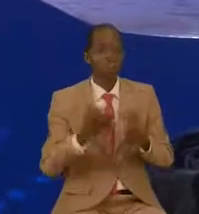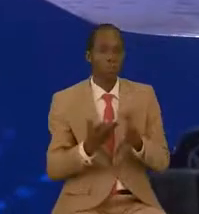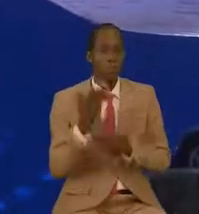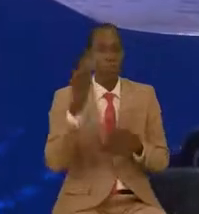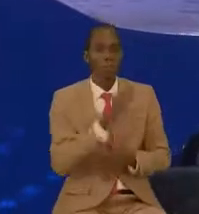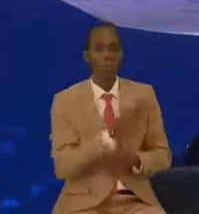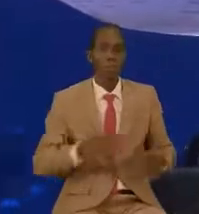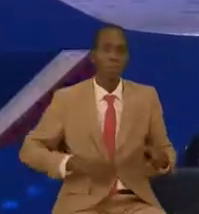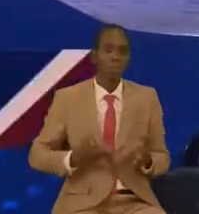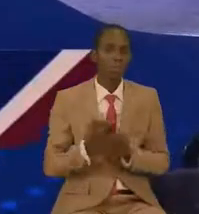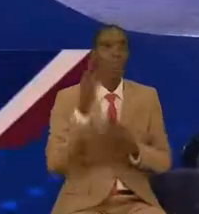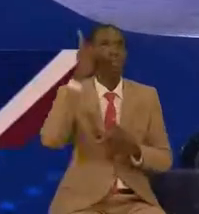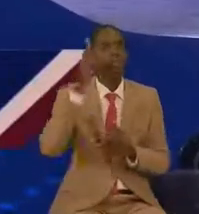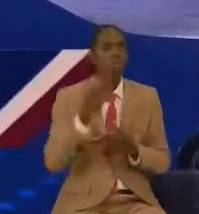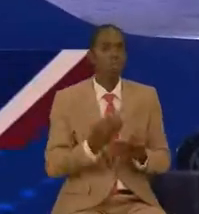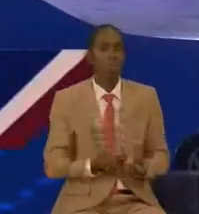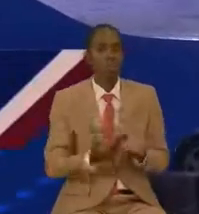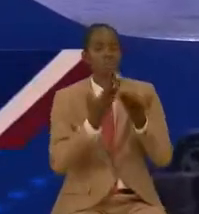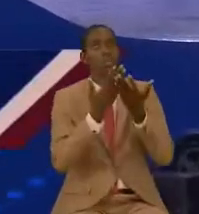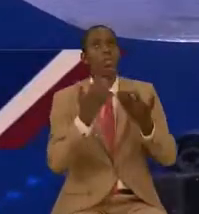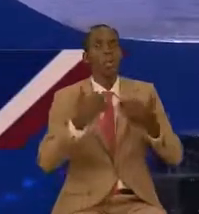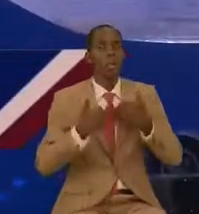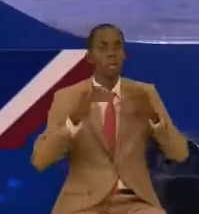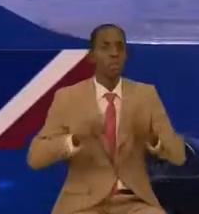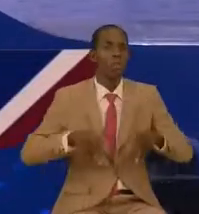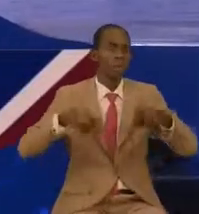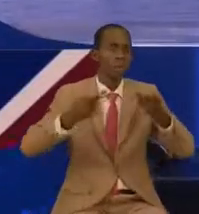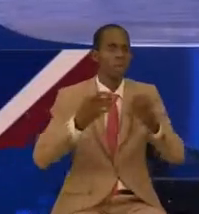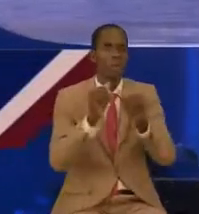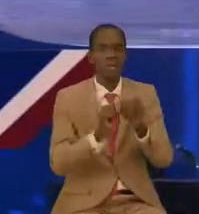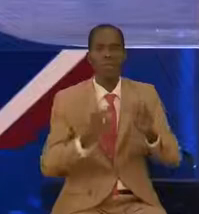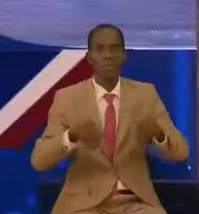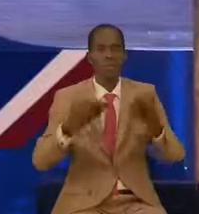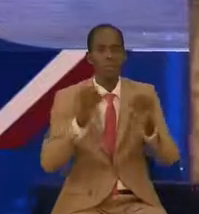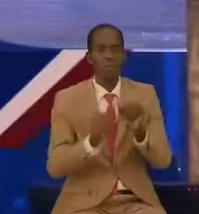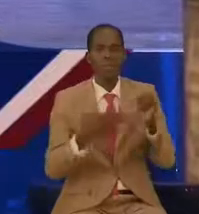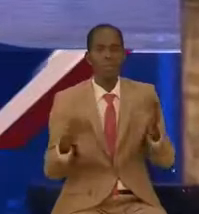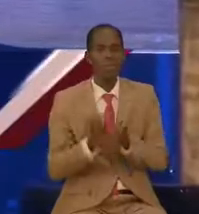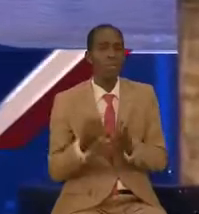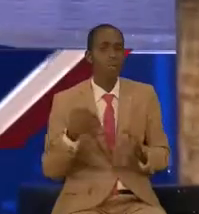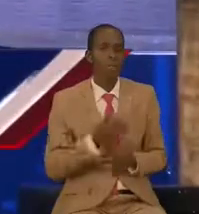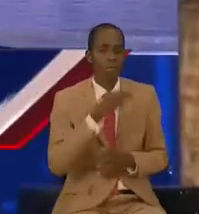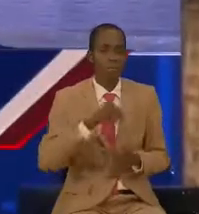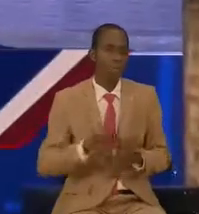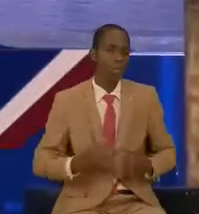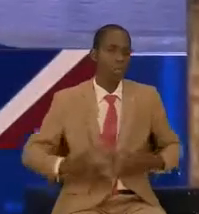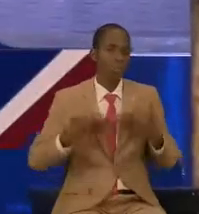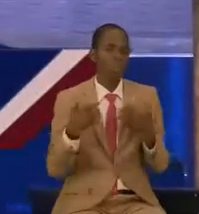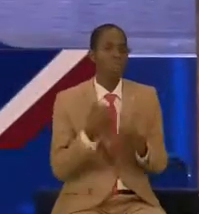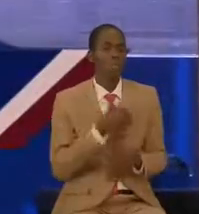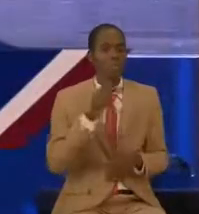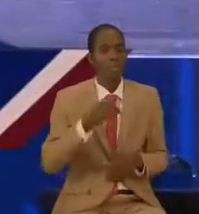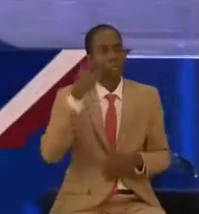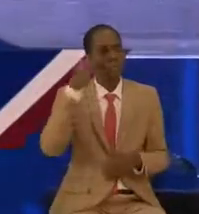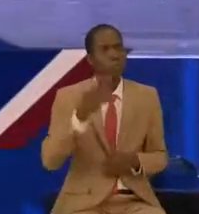le calvaire, par Christ, par la mort de substitution, il a tout pourvu pour nous, ce qu'il faut pour